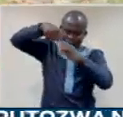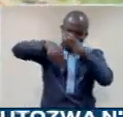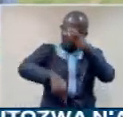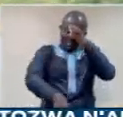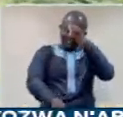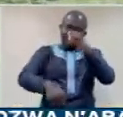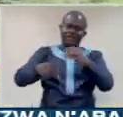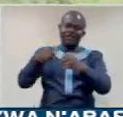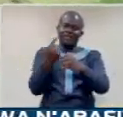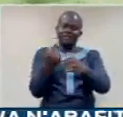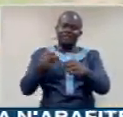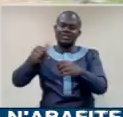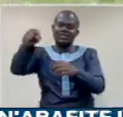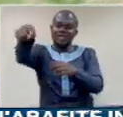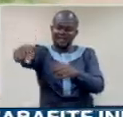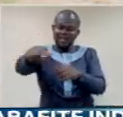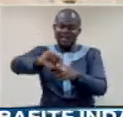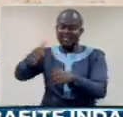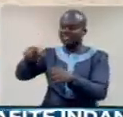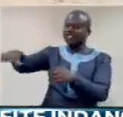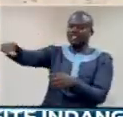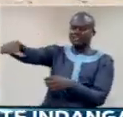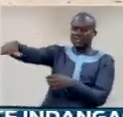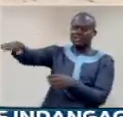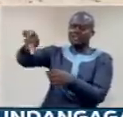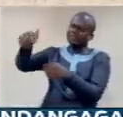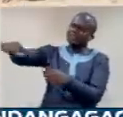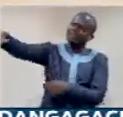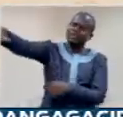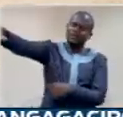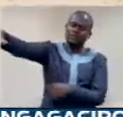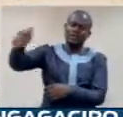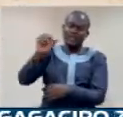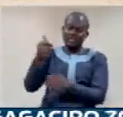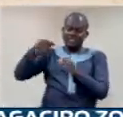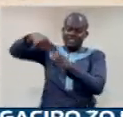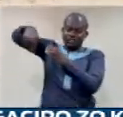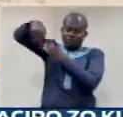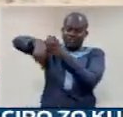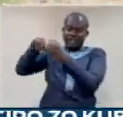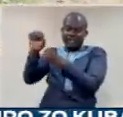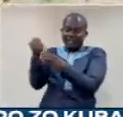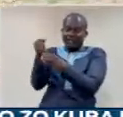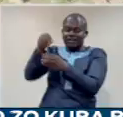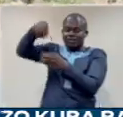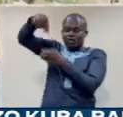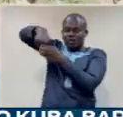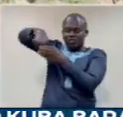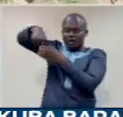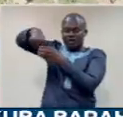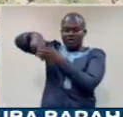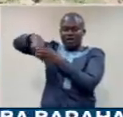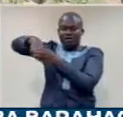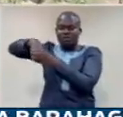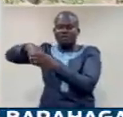kimwe hano ikindi cyari kiri hano ikindi cyari kiri hari icyagatatu icyagatanu cyari kirimo imbere cyari kirimo